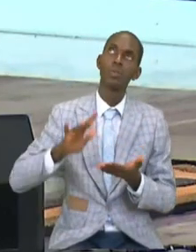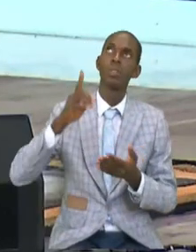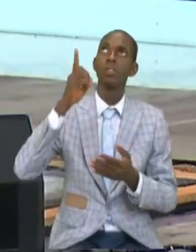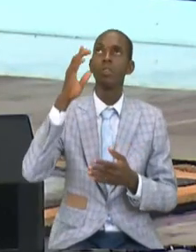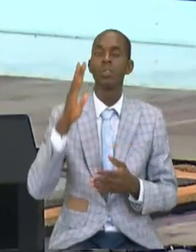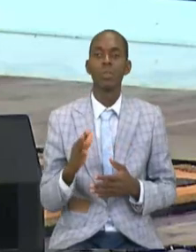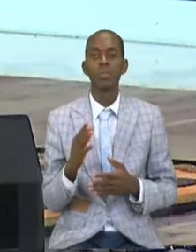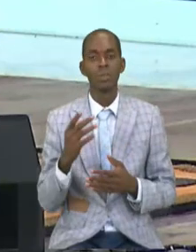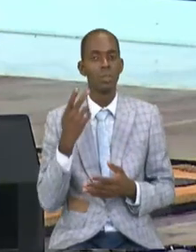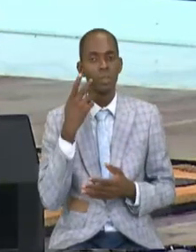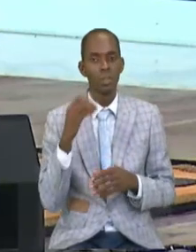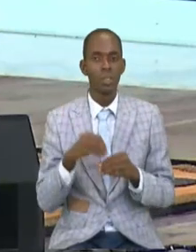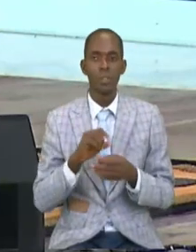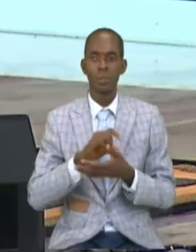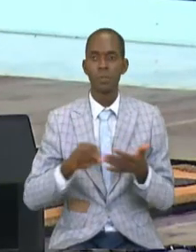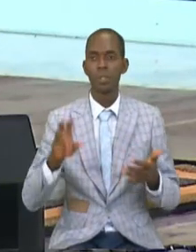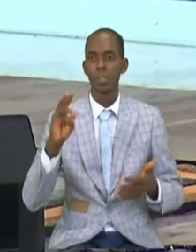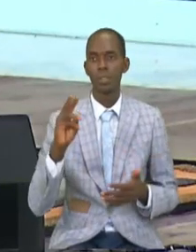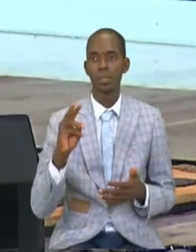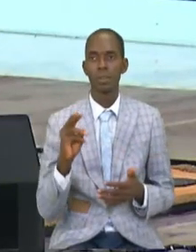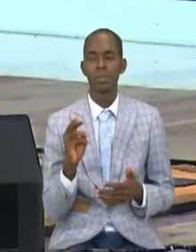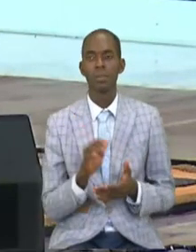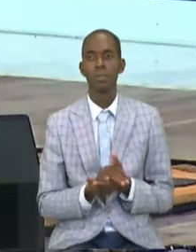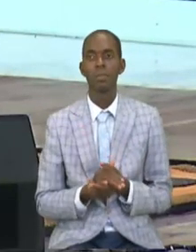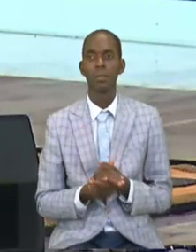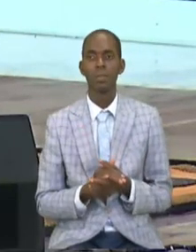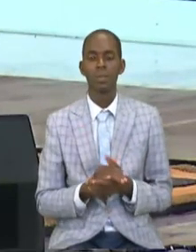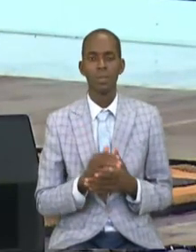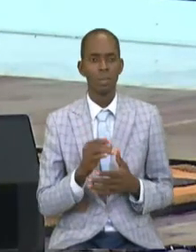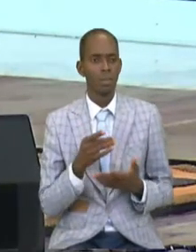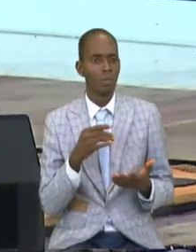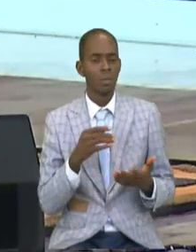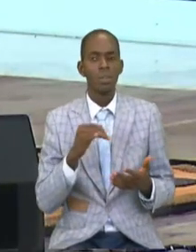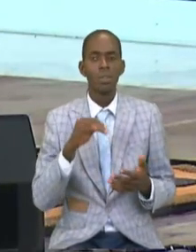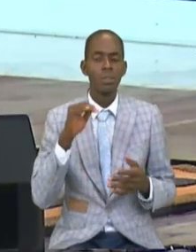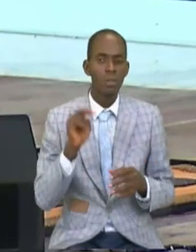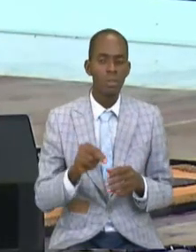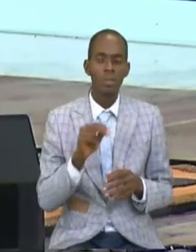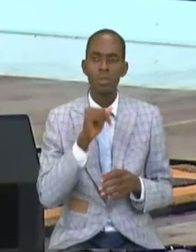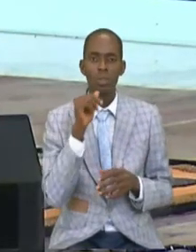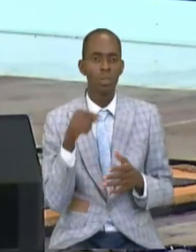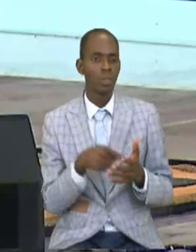Dieu. Verset 16. Et cette femme,